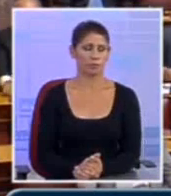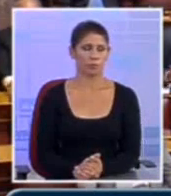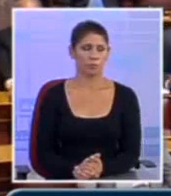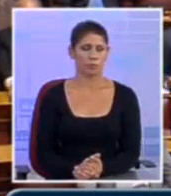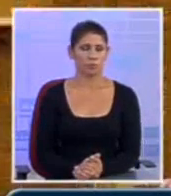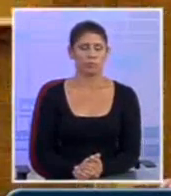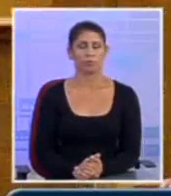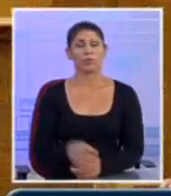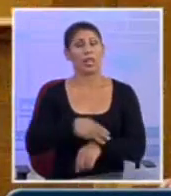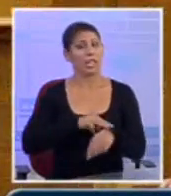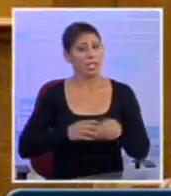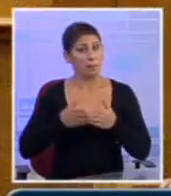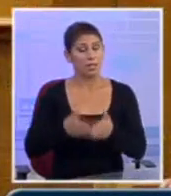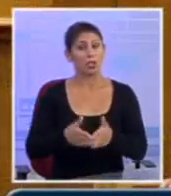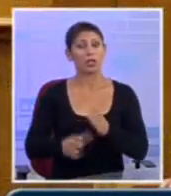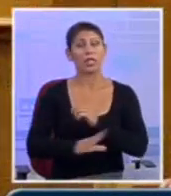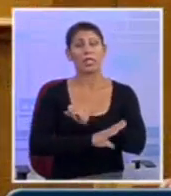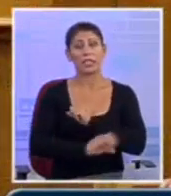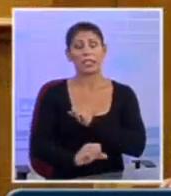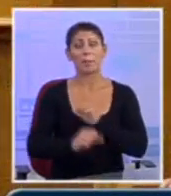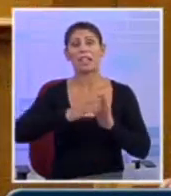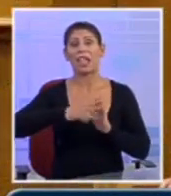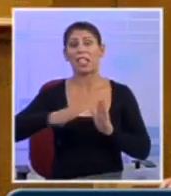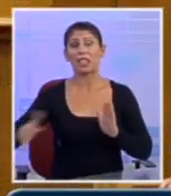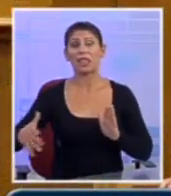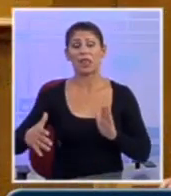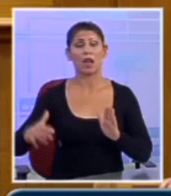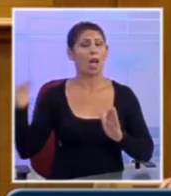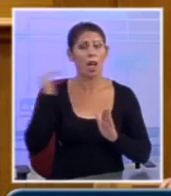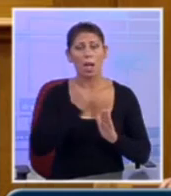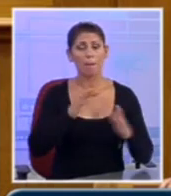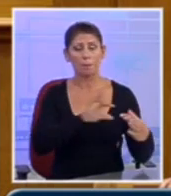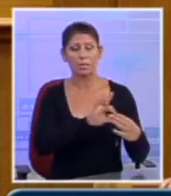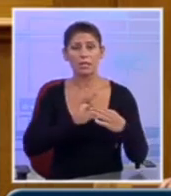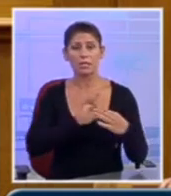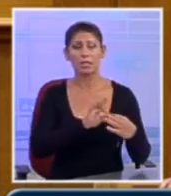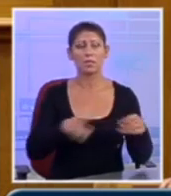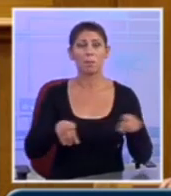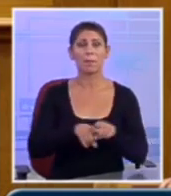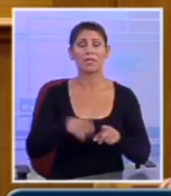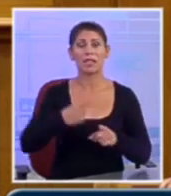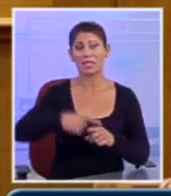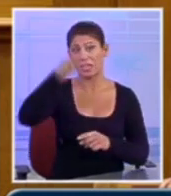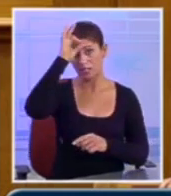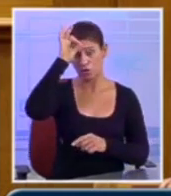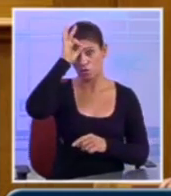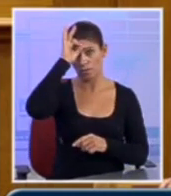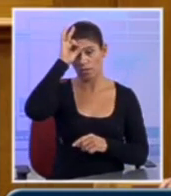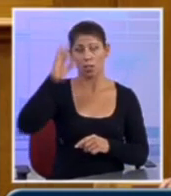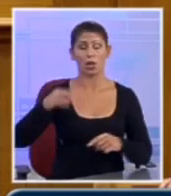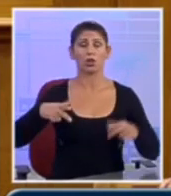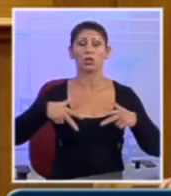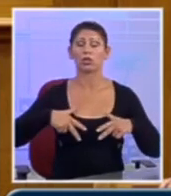και κυρίως το λιμενικό σώμα και η Γενική Γραμματεία Αιγαίου, σε άμεση και διαρκή συνεργασία με την ελληνική αστυνομία, το